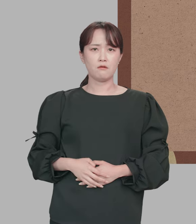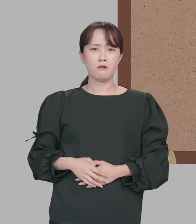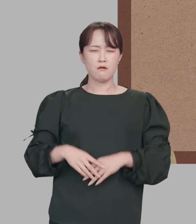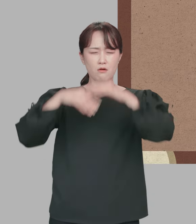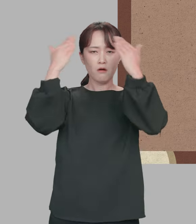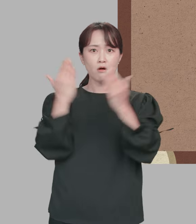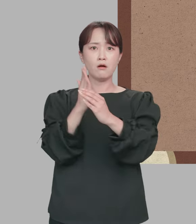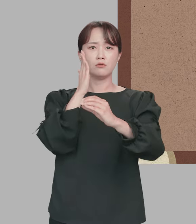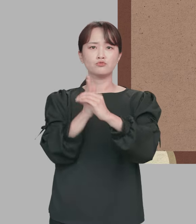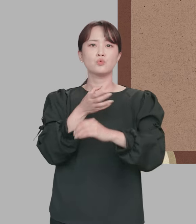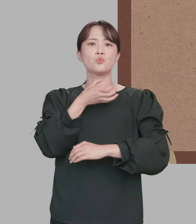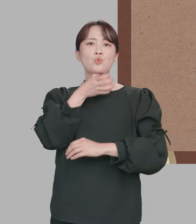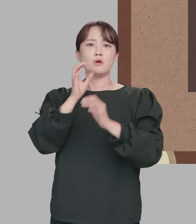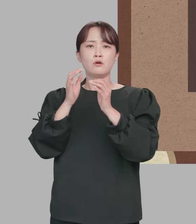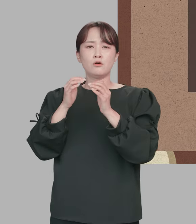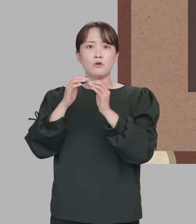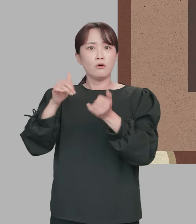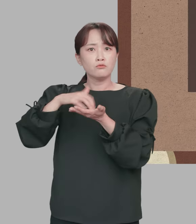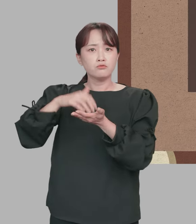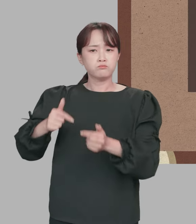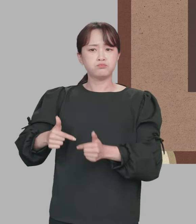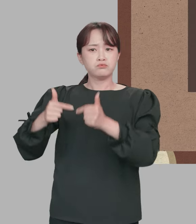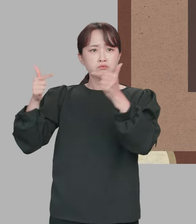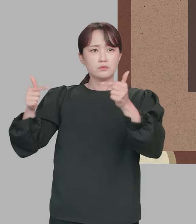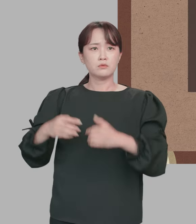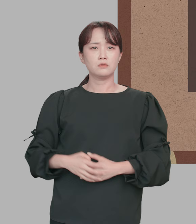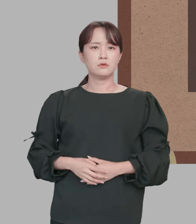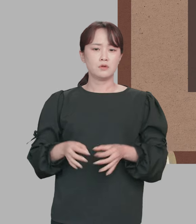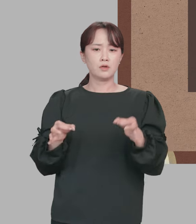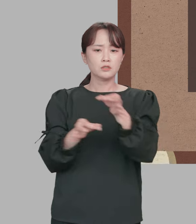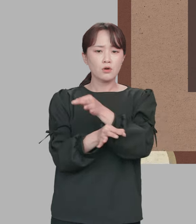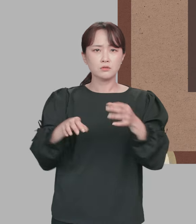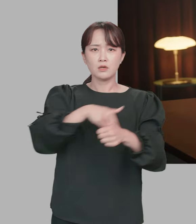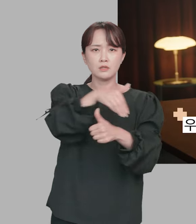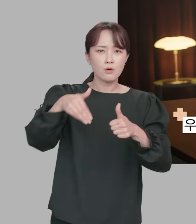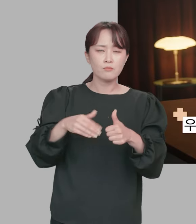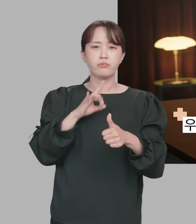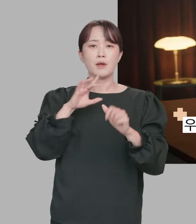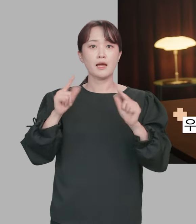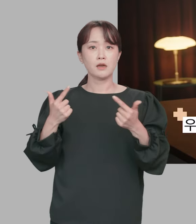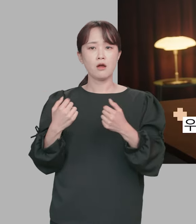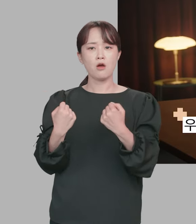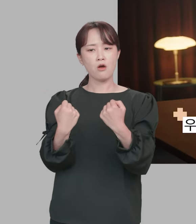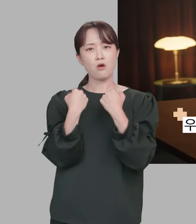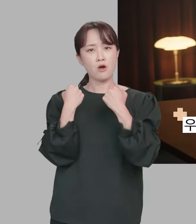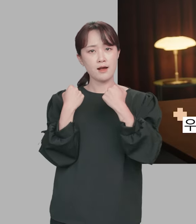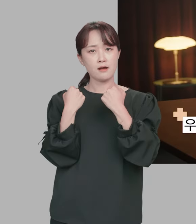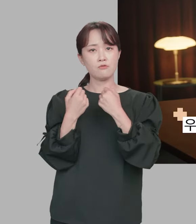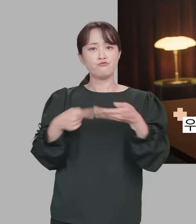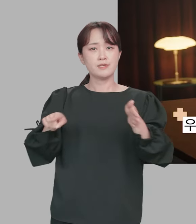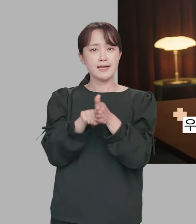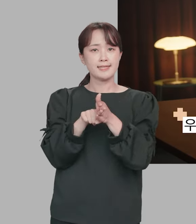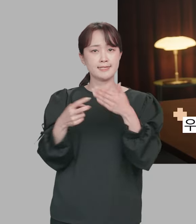차지하는 비율이 점차 증가한다고 하니, 이에 따른 여러 사회, 경제적 대응뿐만 아니라 우리의 건강을 위한 의료